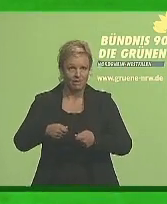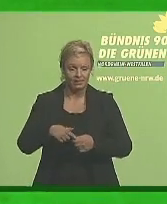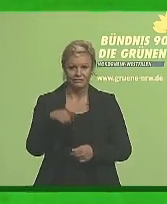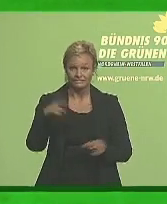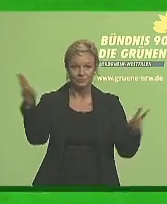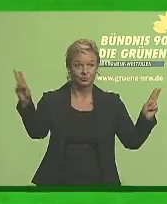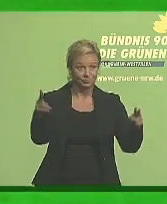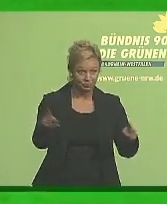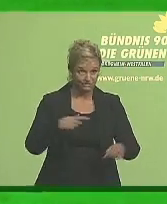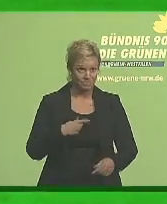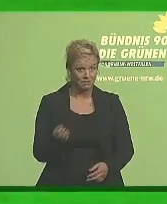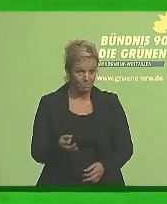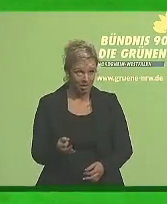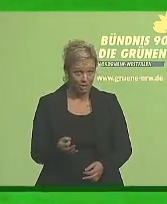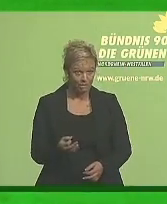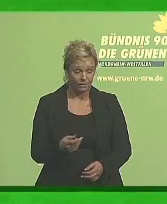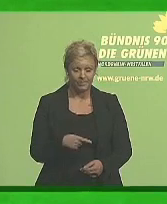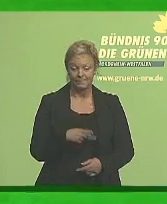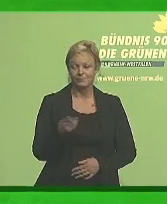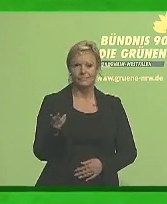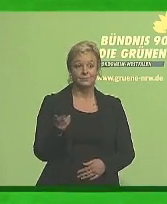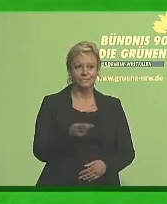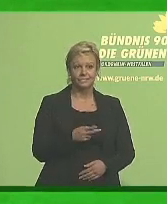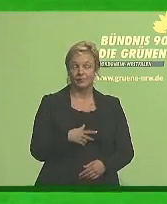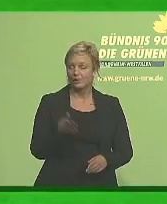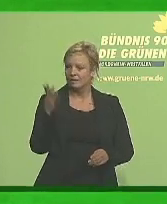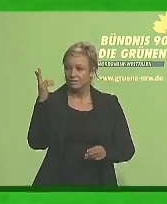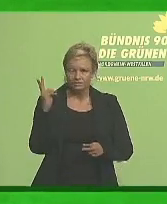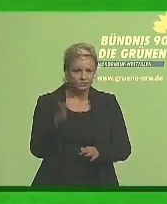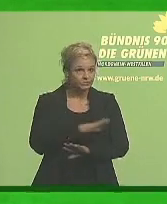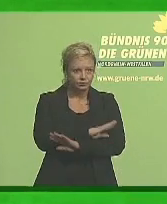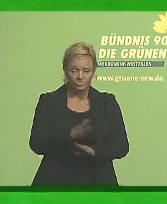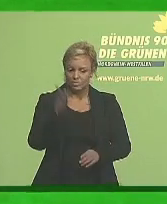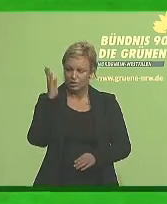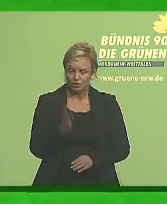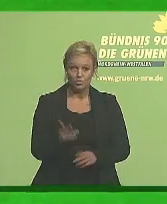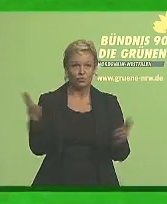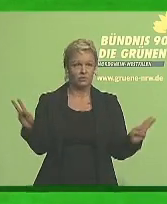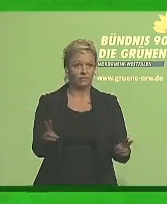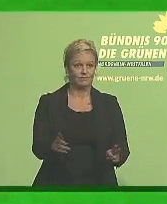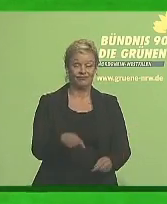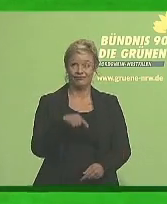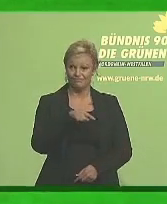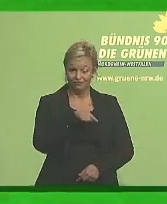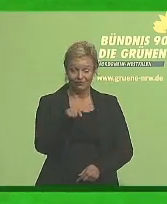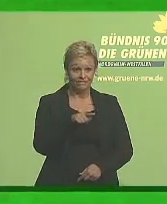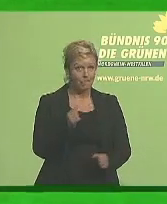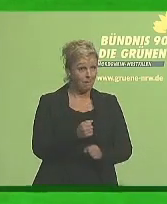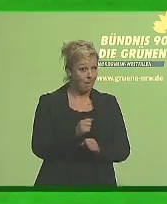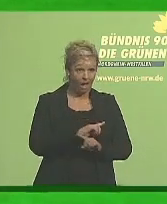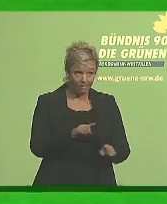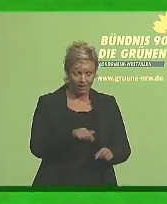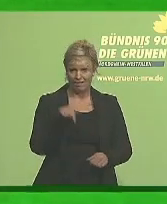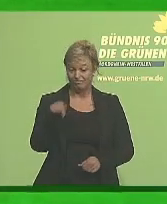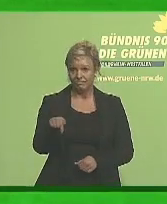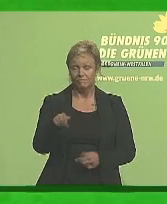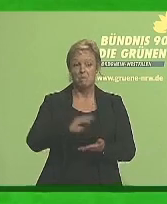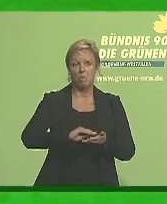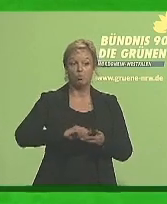tatsächlich reduzieren, und zwar drastisch und endgültig reduzieren, nützt uns diese Verlängerung